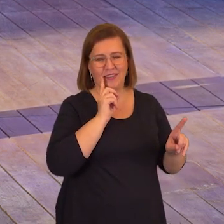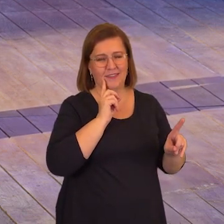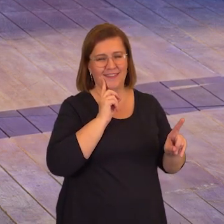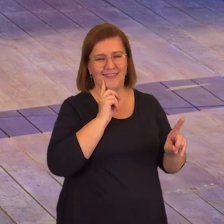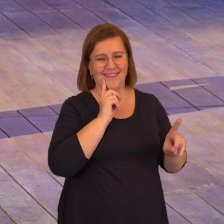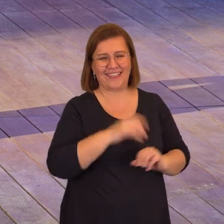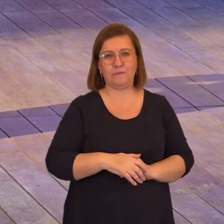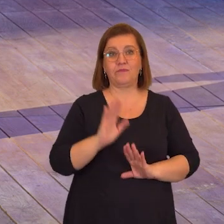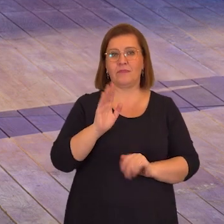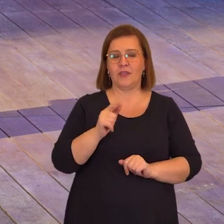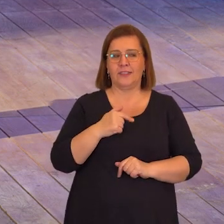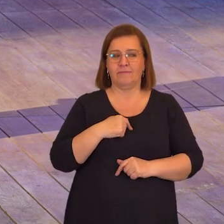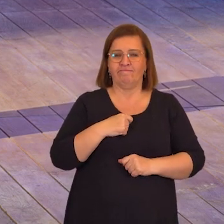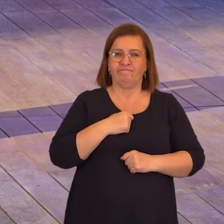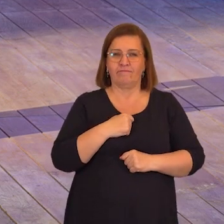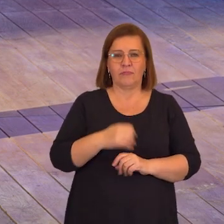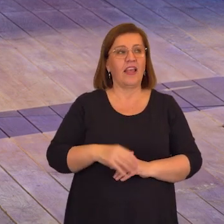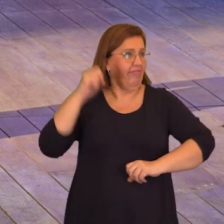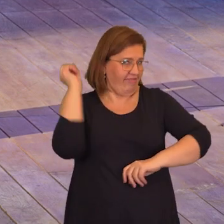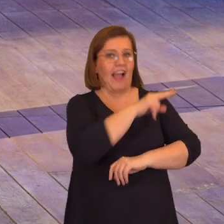Więc ja. Tak.